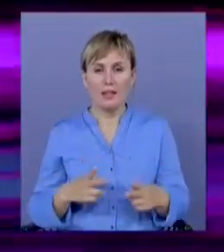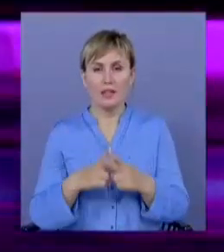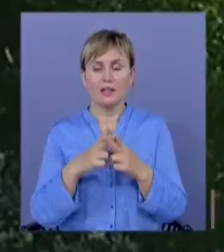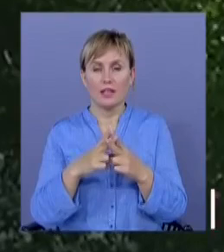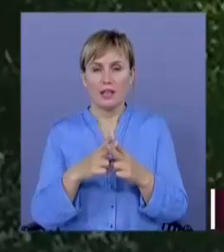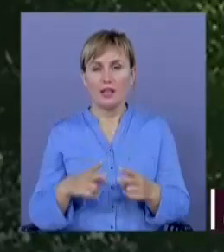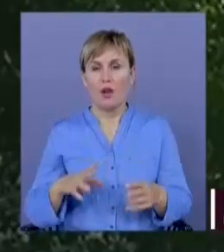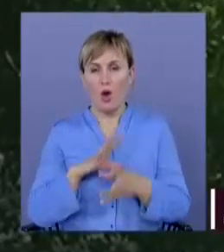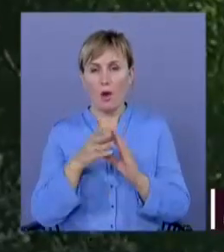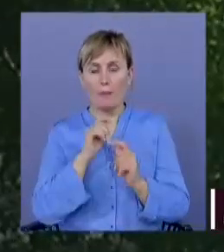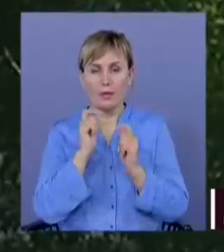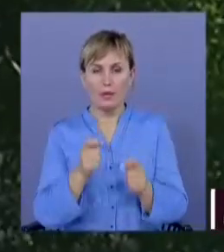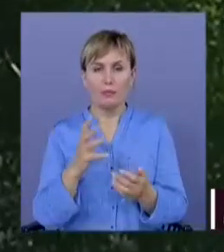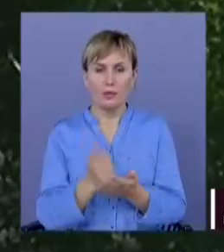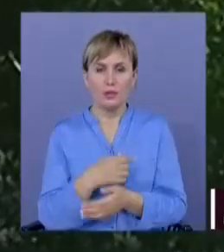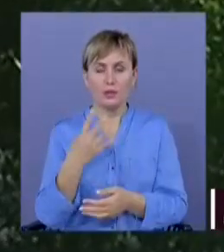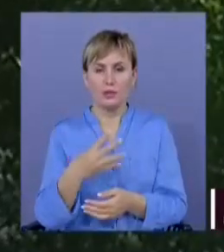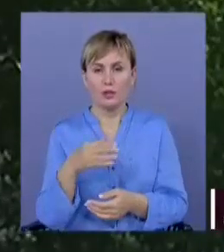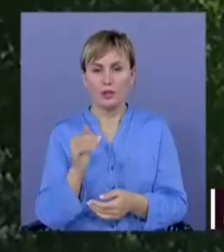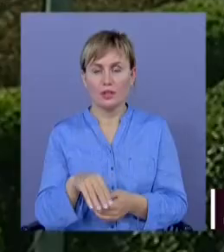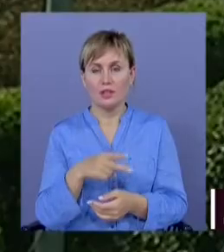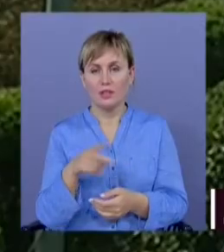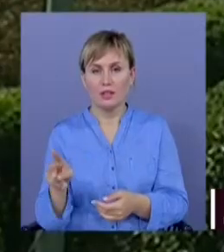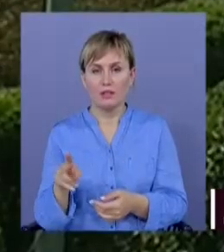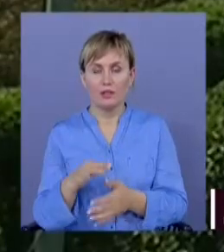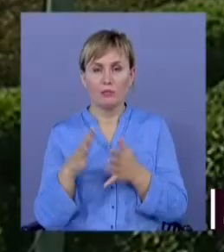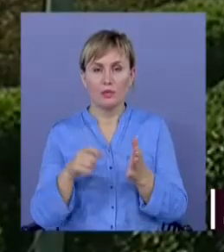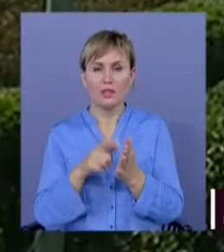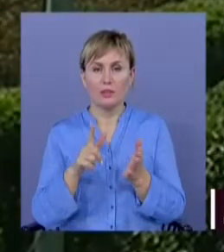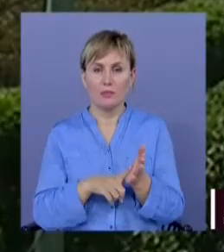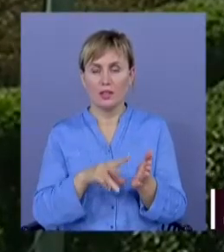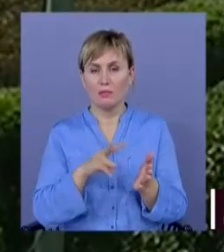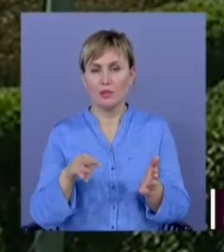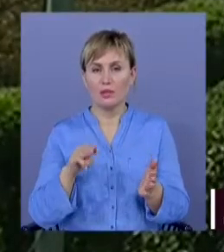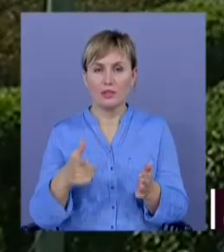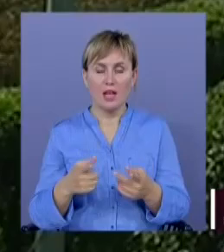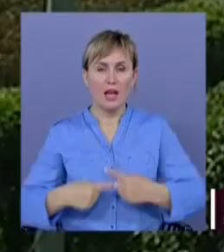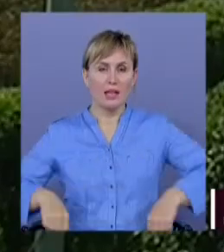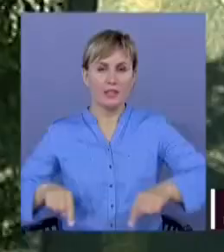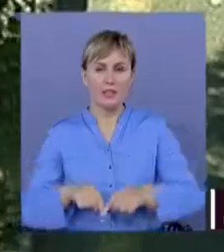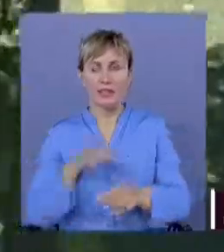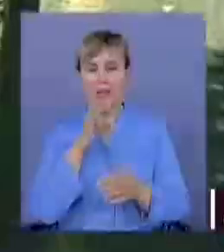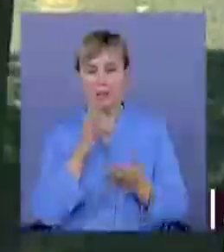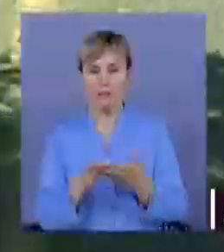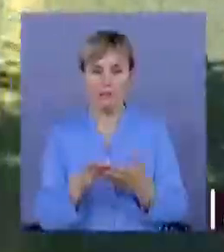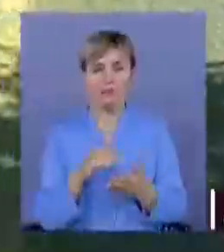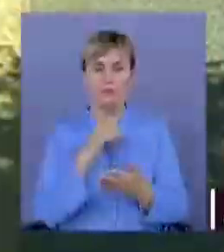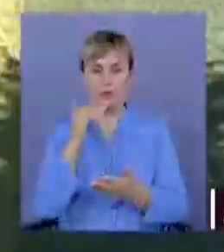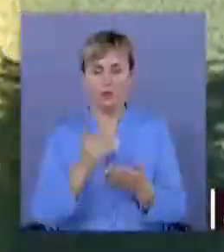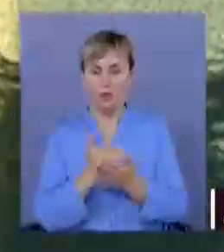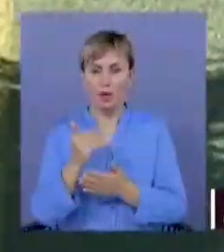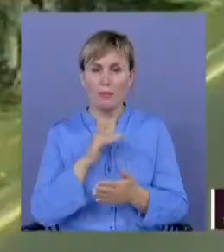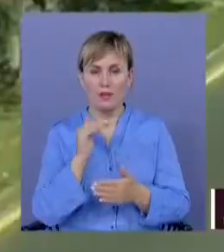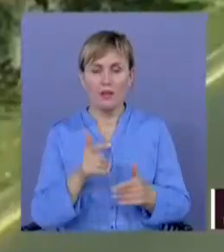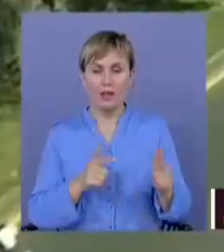Тим». Общий призовой фонд составит 40 тысяч евро или более 17 миллионов тенге. Организаторы отмечают высокую профессиональную